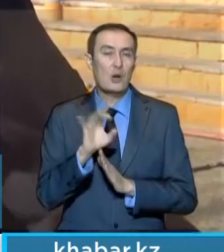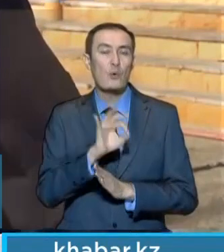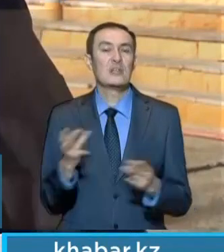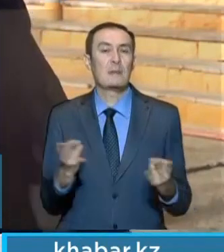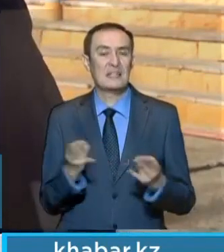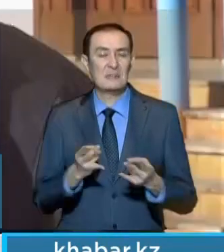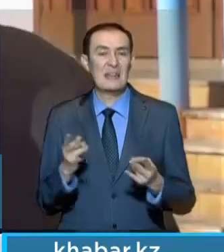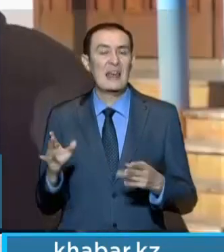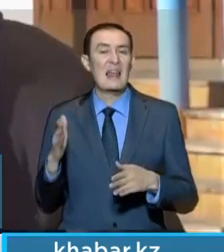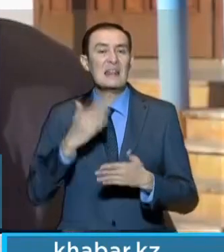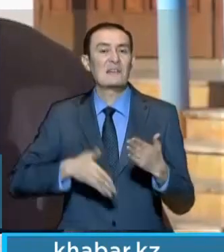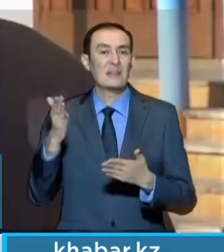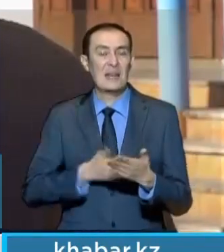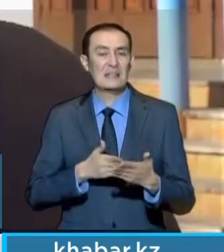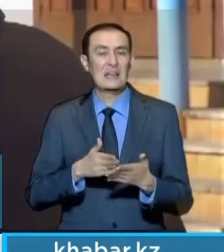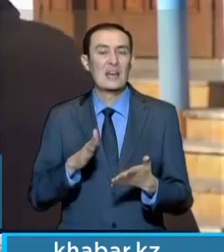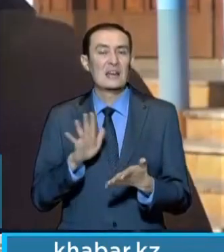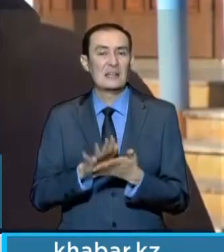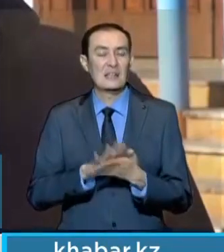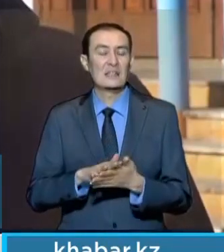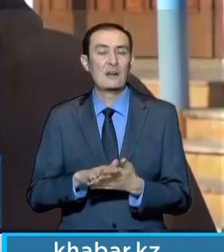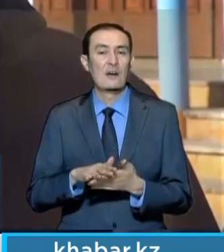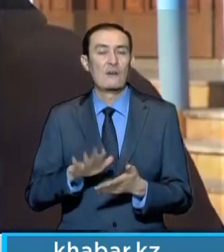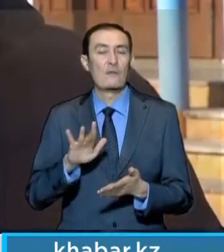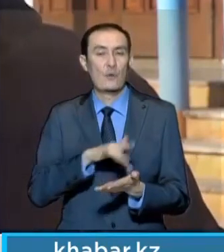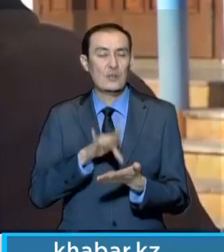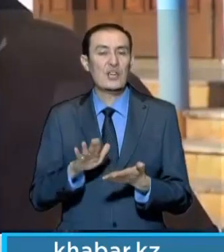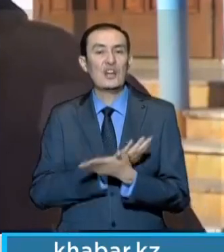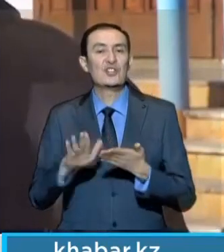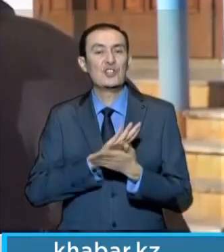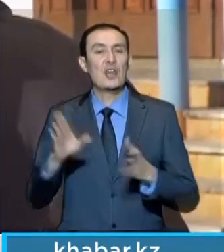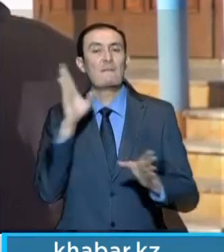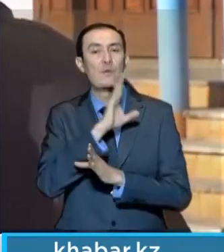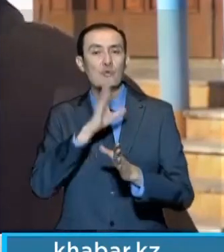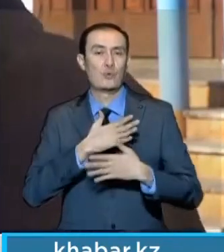от необходимости ликвидации радиоактивных точек в городе до очищения воздуха.